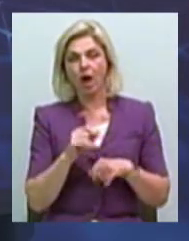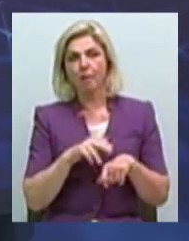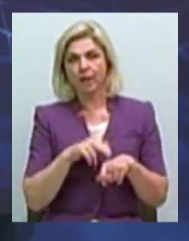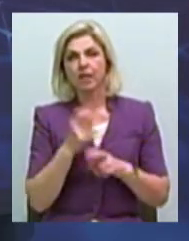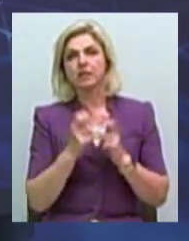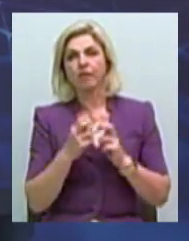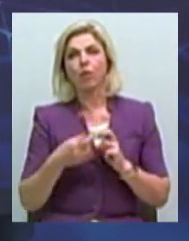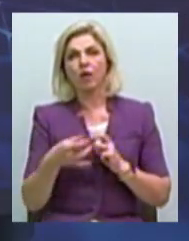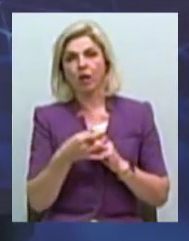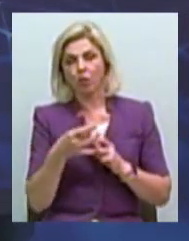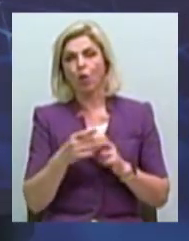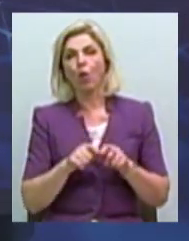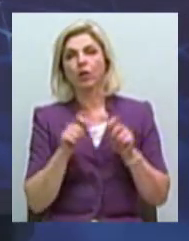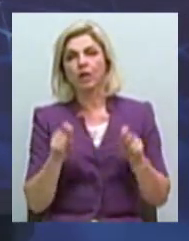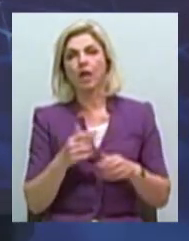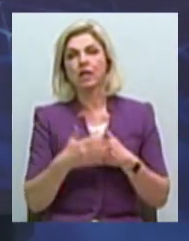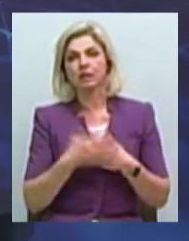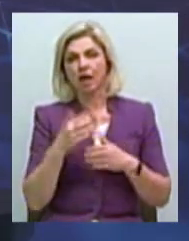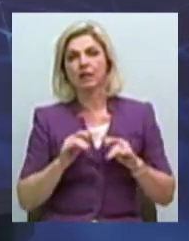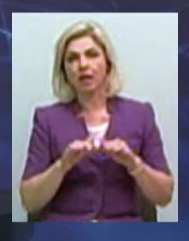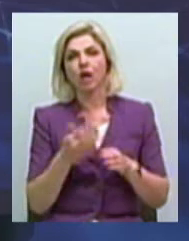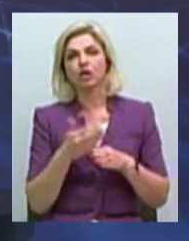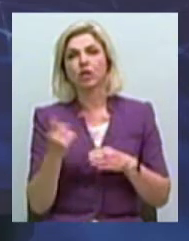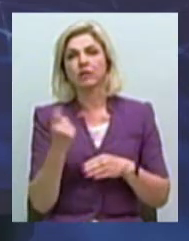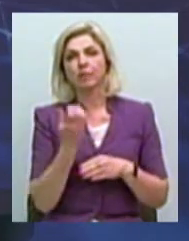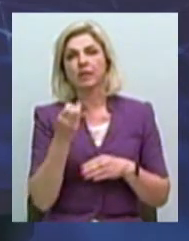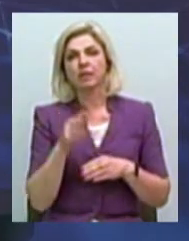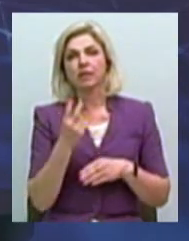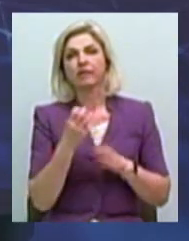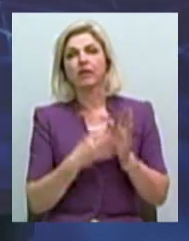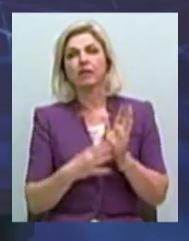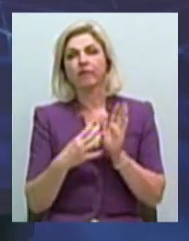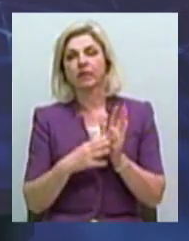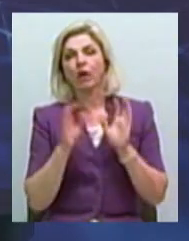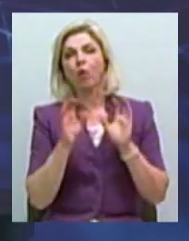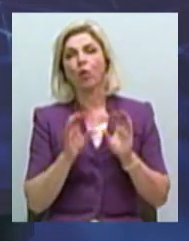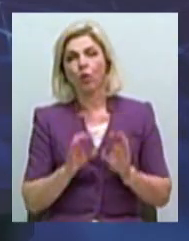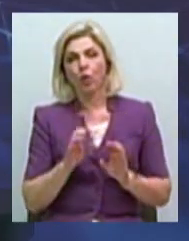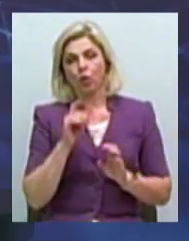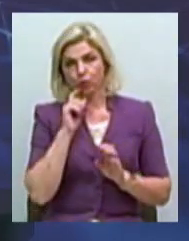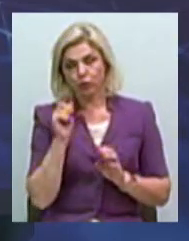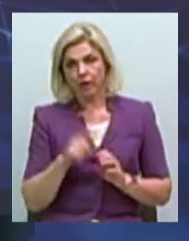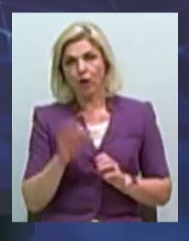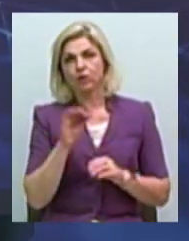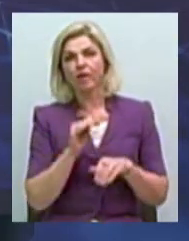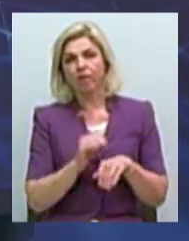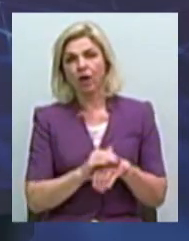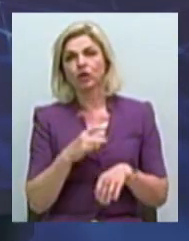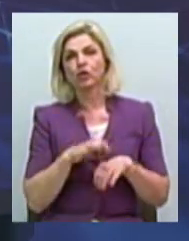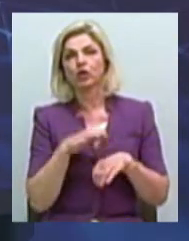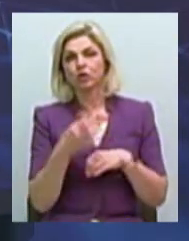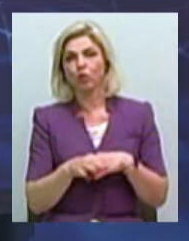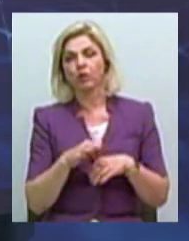Заводського району відкрили карну справу за частиною 1 статті 299 Карного кодексу України за фактом